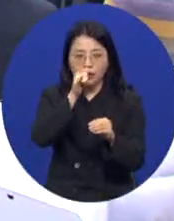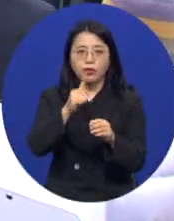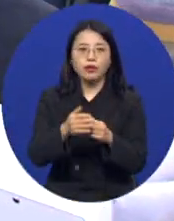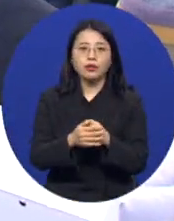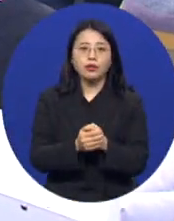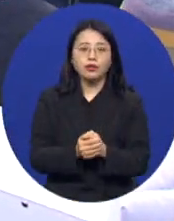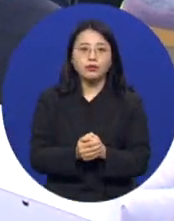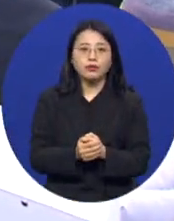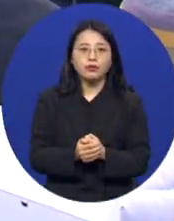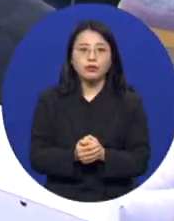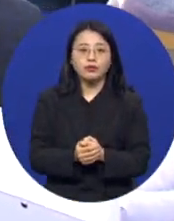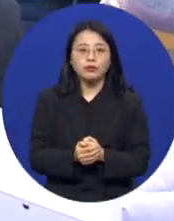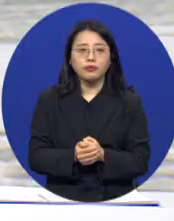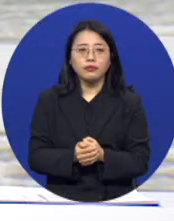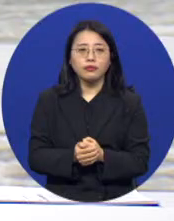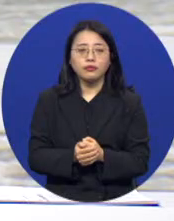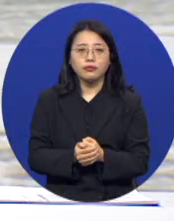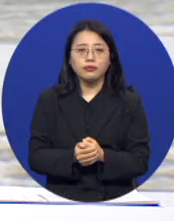뉴스 김하은입니다.